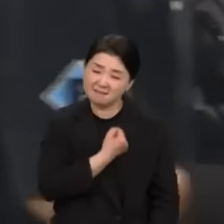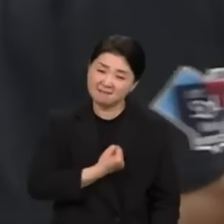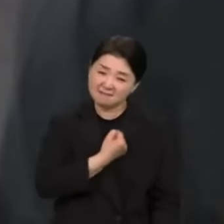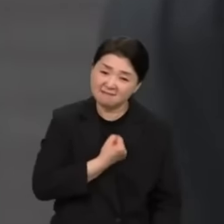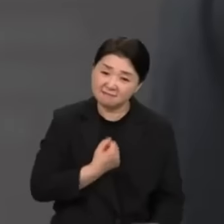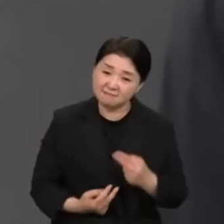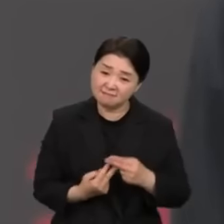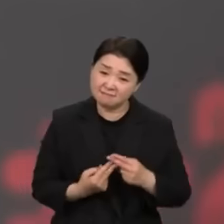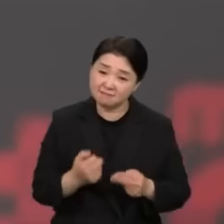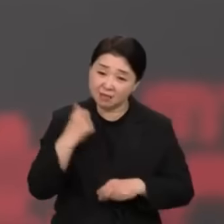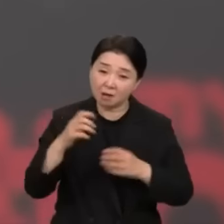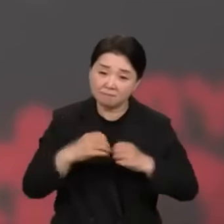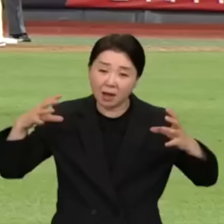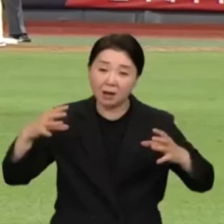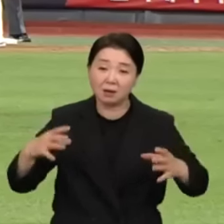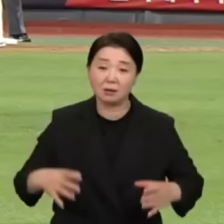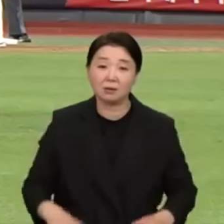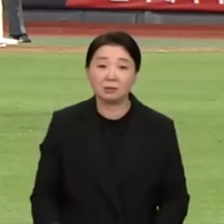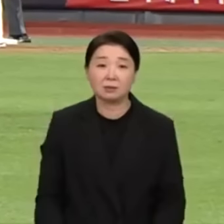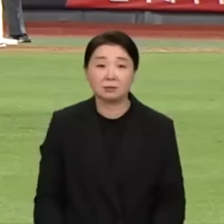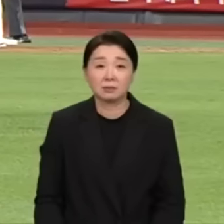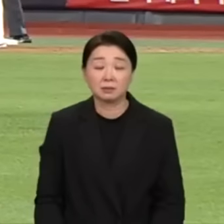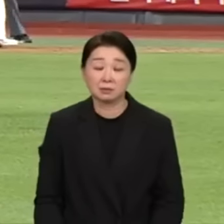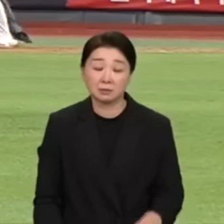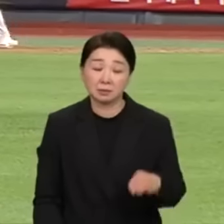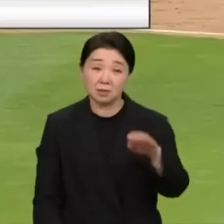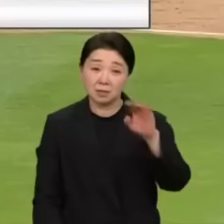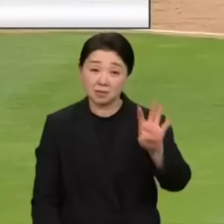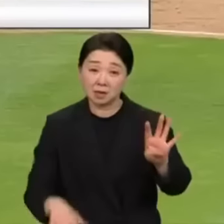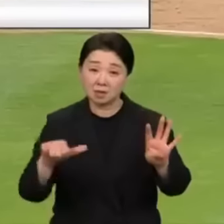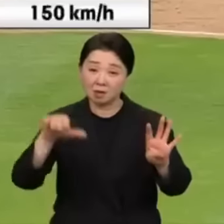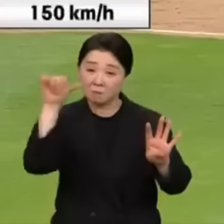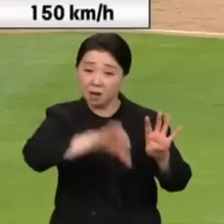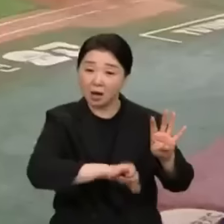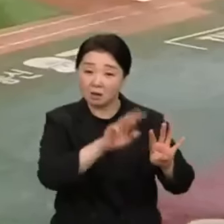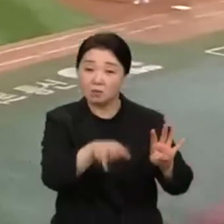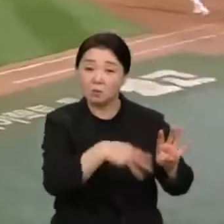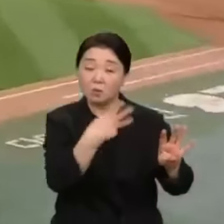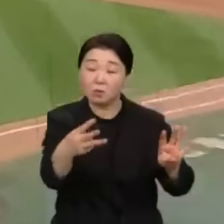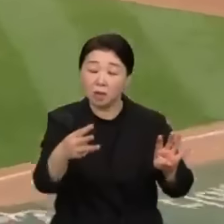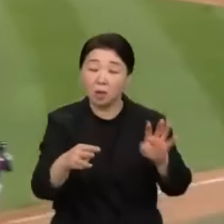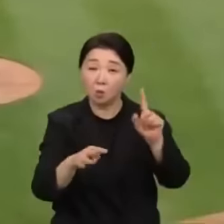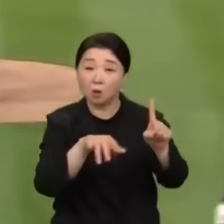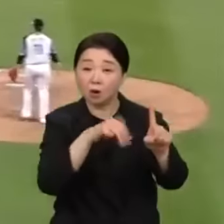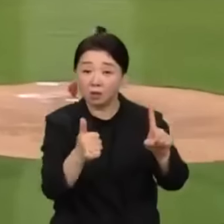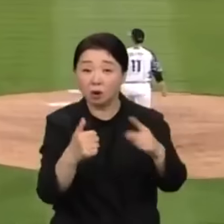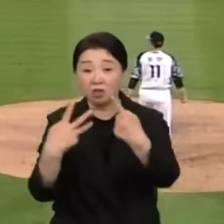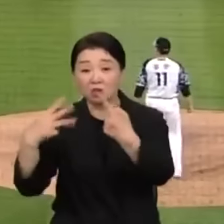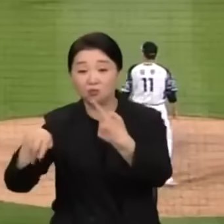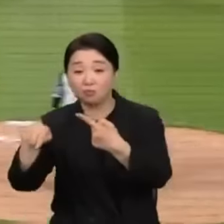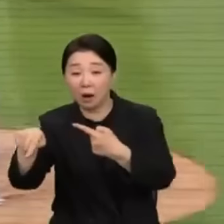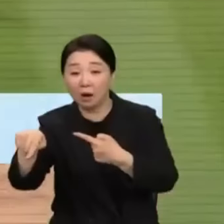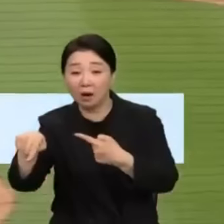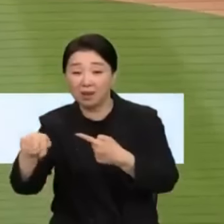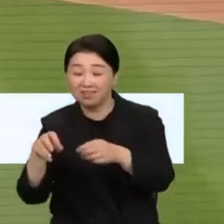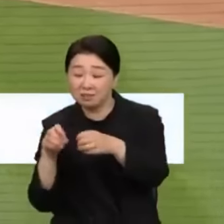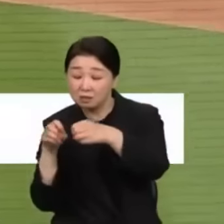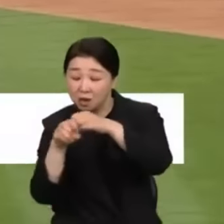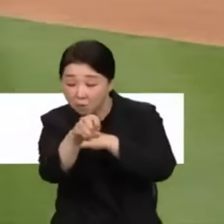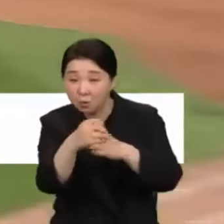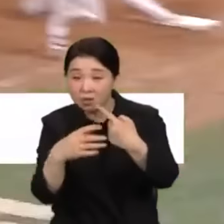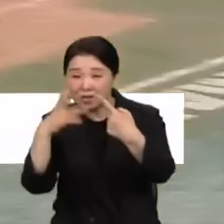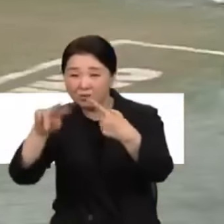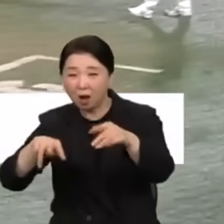다음 이닝에 폭발해버렸습니다. 4대5로 뒤진 롯데의 8회 초 원아웃 1루 상황. 서동욱의 땅볼에 1루 주자